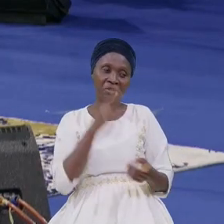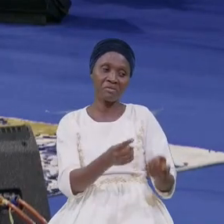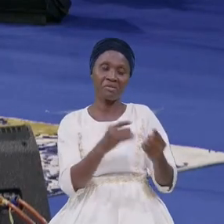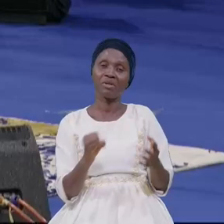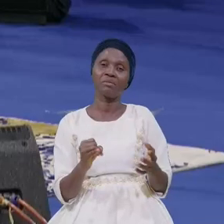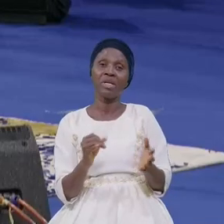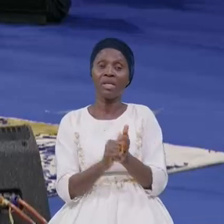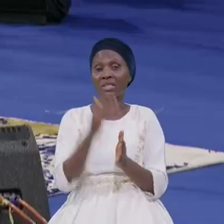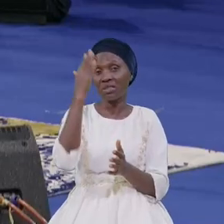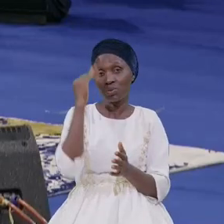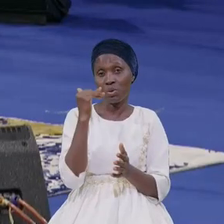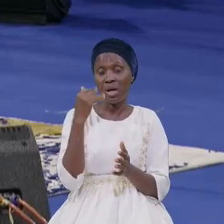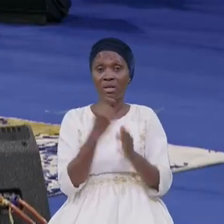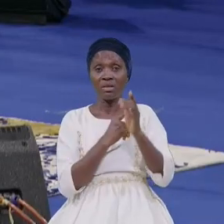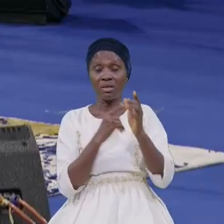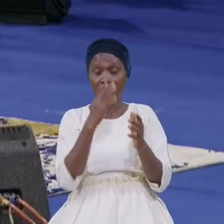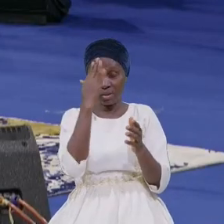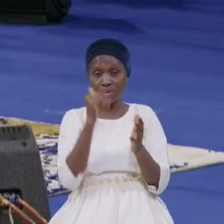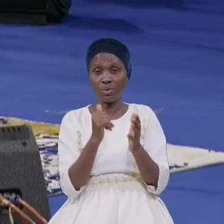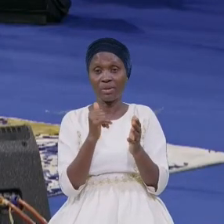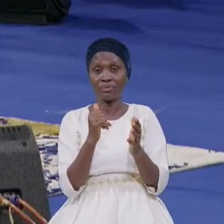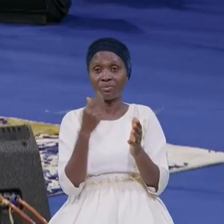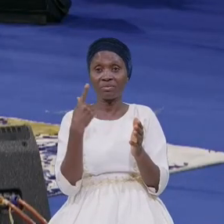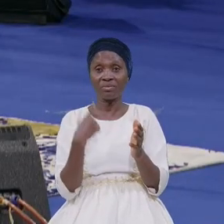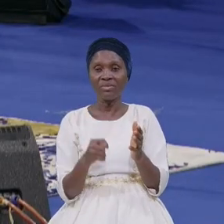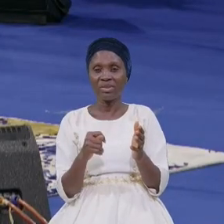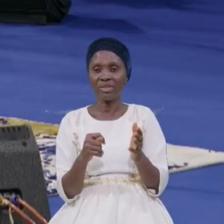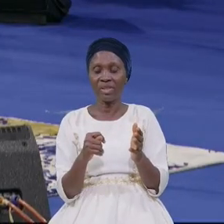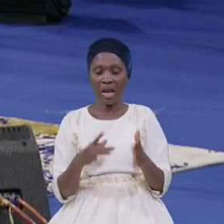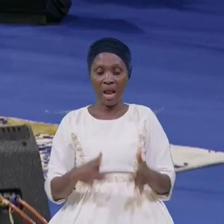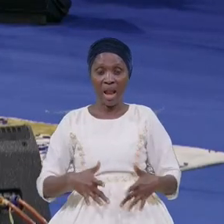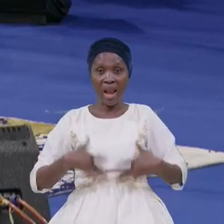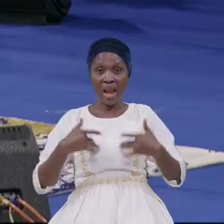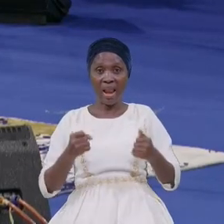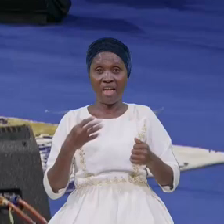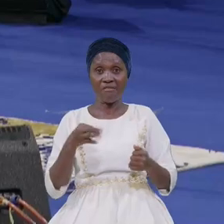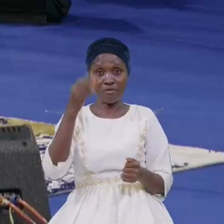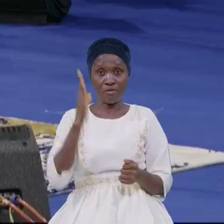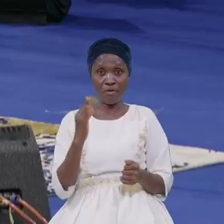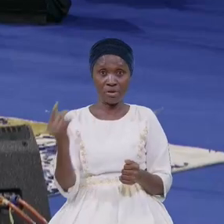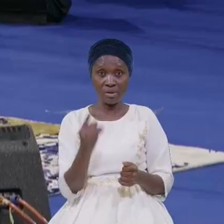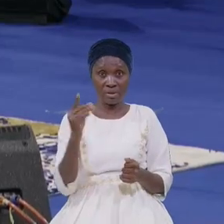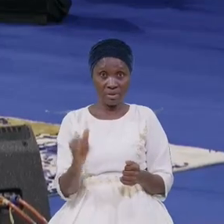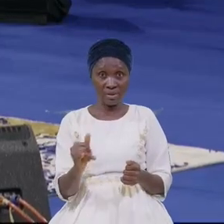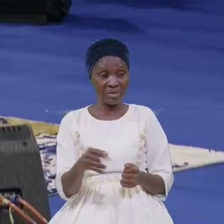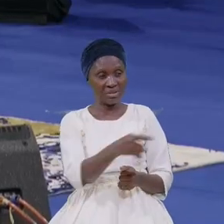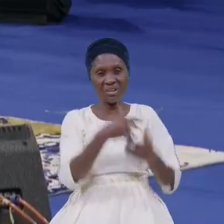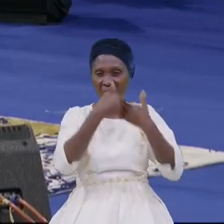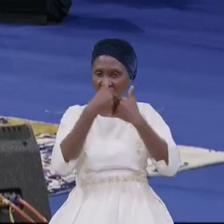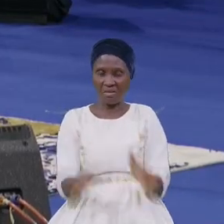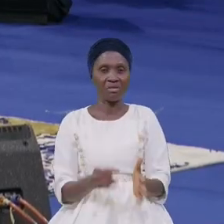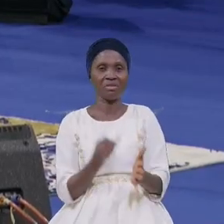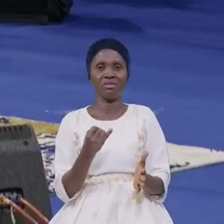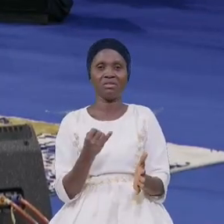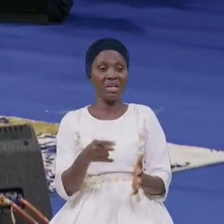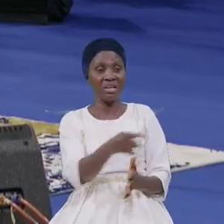laissés, ils ont succombé à ce qu'il leur a dit. Ils ont perdu la vie éternelle,